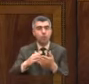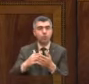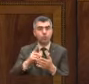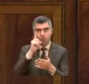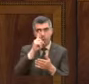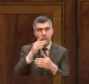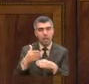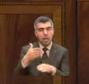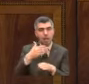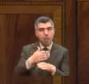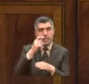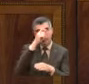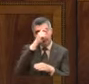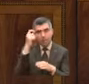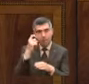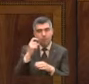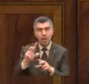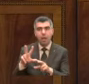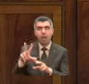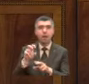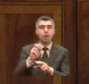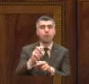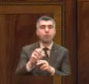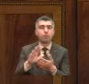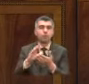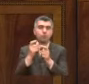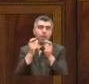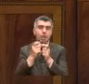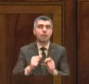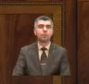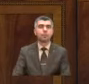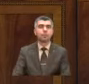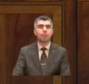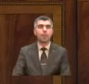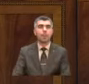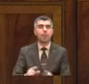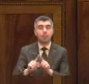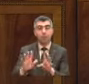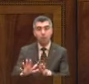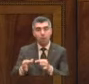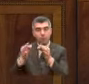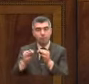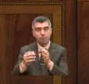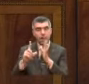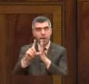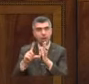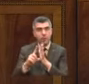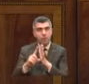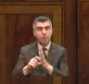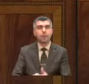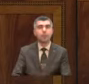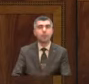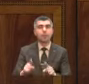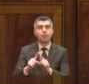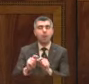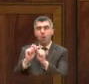قبل الصيف انها تعرف الشركات المغربيه الصغرى والمتوسطه. فيما يتعلق بالانتاج الذاتي درنا قانون، لقينا بان هذه حريه الطاقيه،